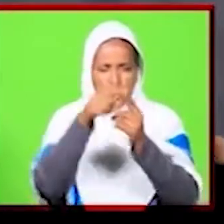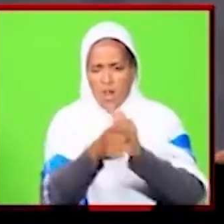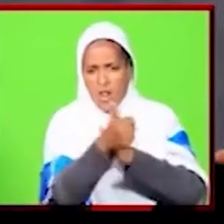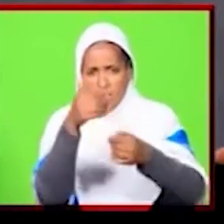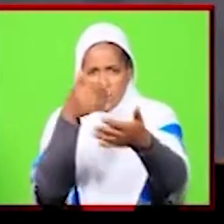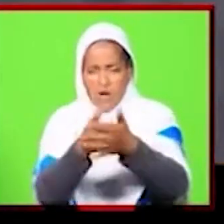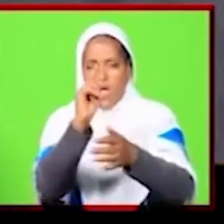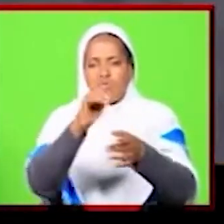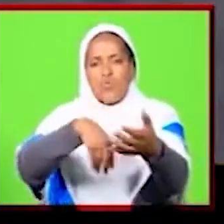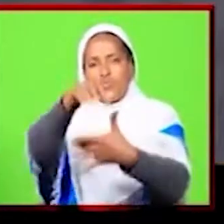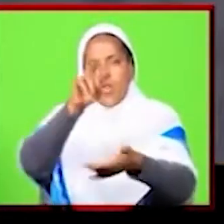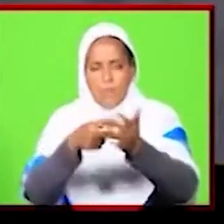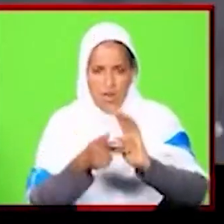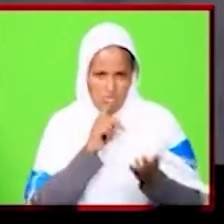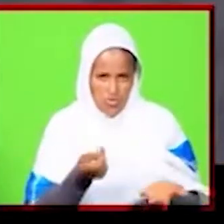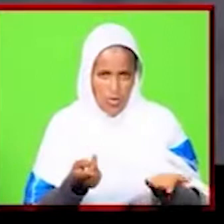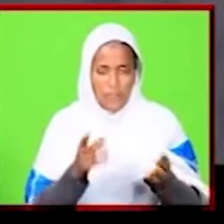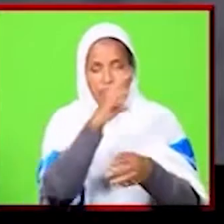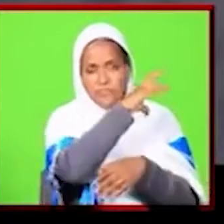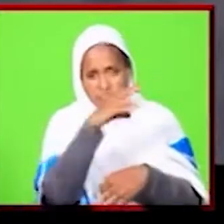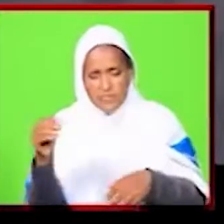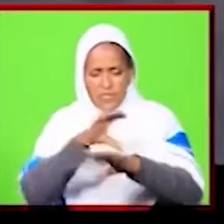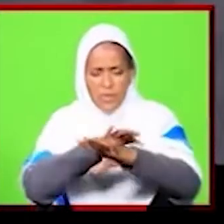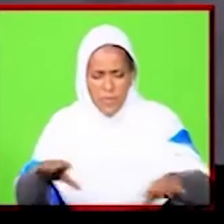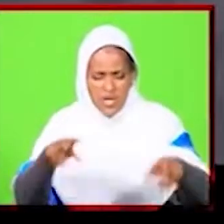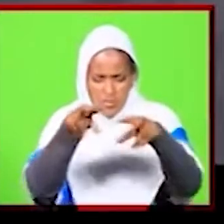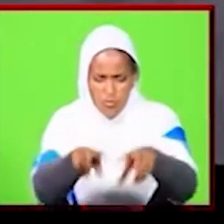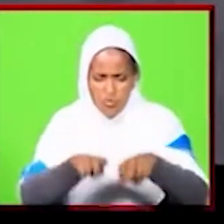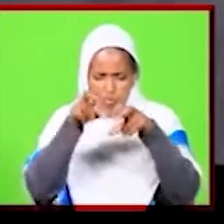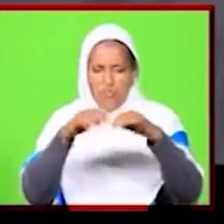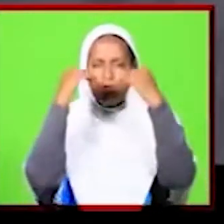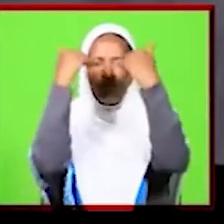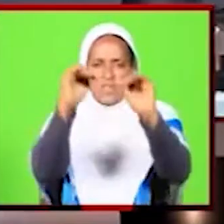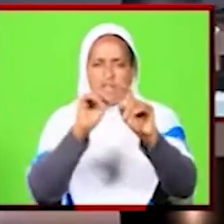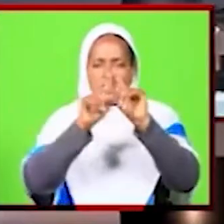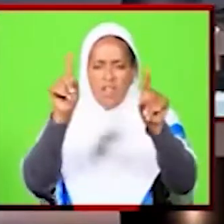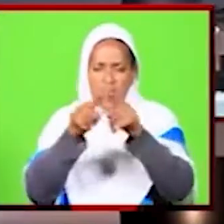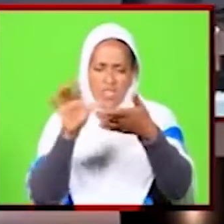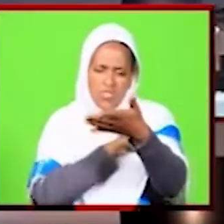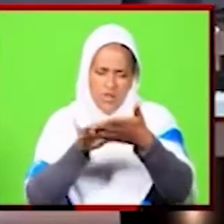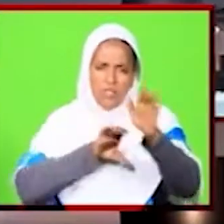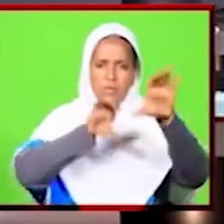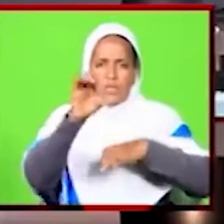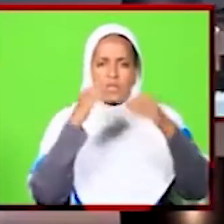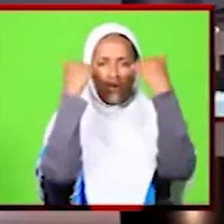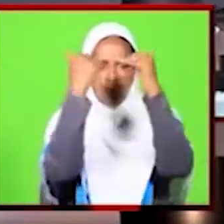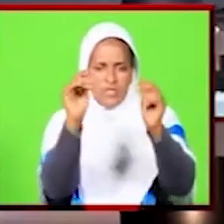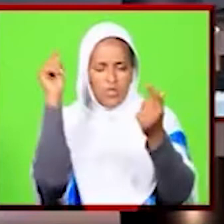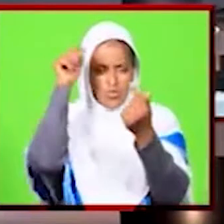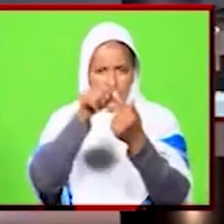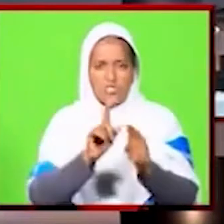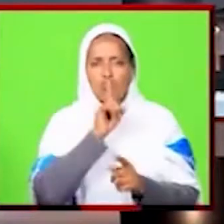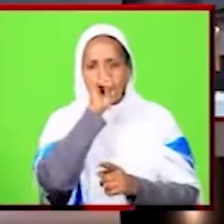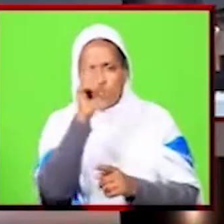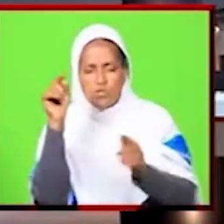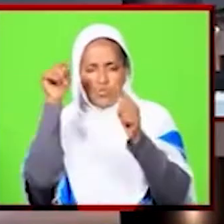ሌላኛዋ ይቀርባሉ፣ ወደ ሌላኛዋ ሲቀርቡ ከአንደኛዋ ወጥተዋል ማለት ነው። እና መሬት በተቆፈረች መጠን፣ የተለያዩ ጥናቶች